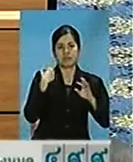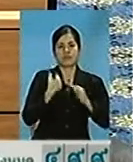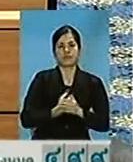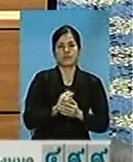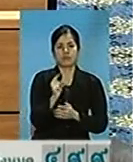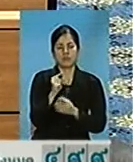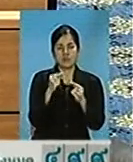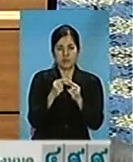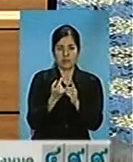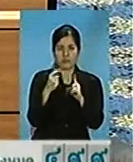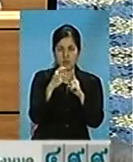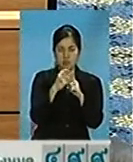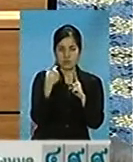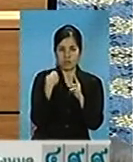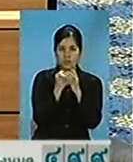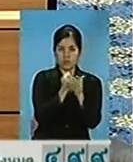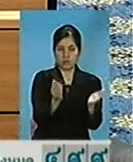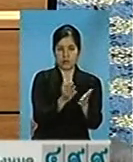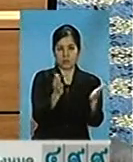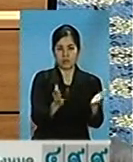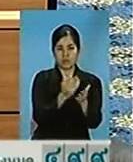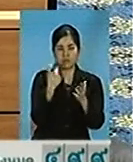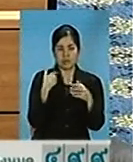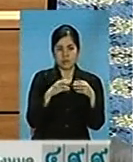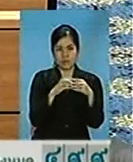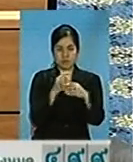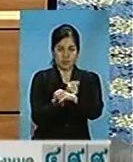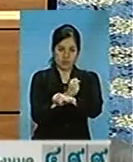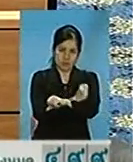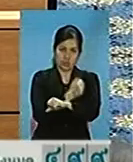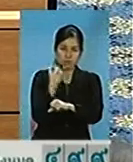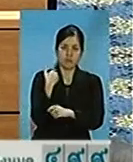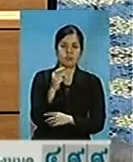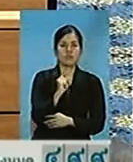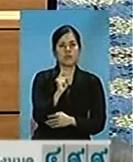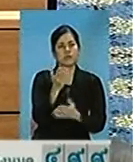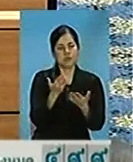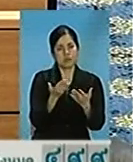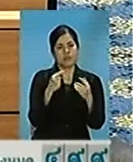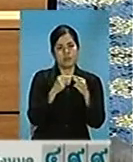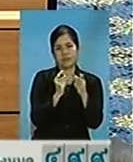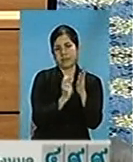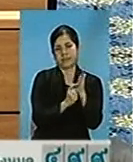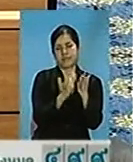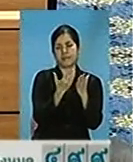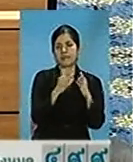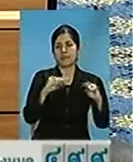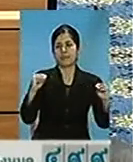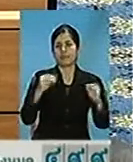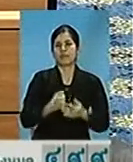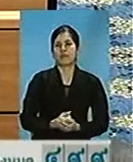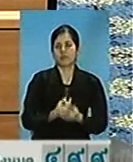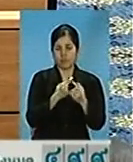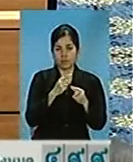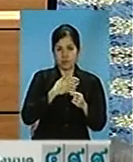ว่าจะช่วยเหลืออย่างงู้นอย่างนี้กับแรงงานเขาหน่อยเนี่ยกรรมาธิการกระดากไม่อยากใส่แต่เรากล้า